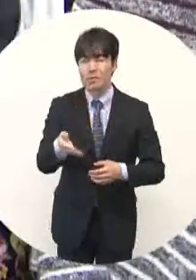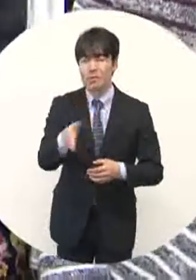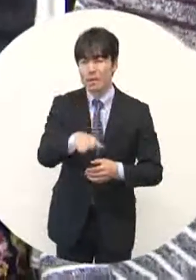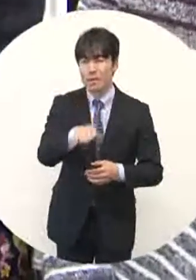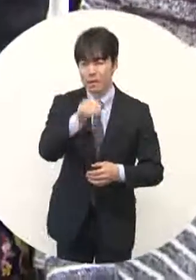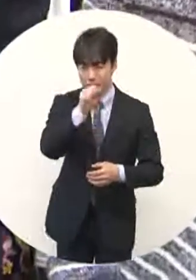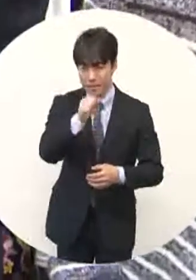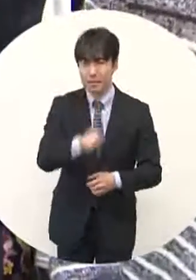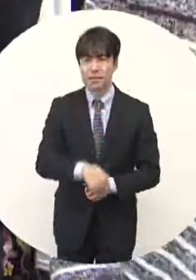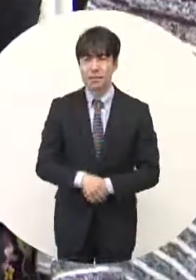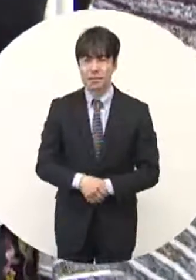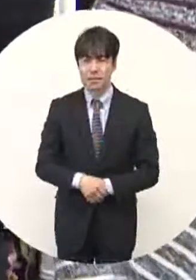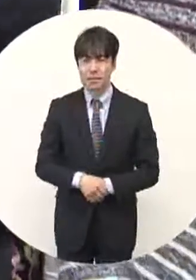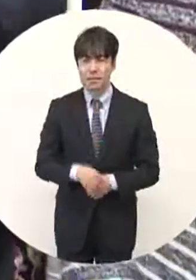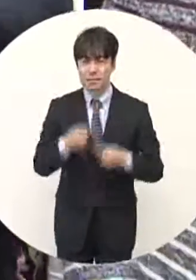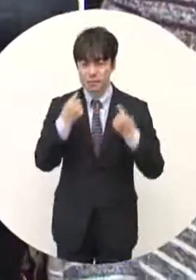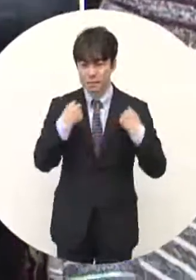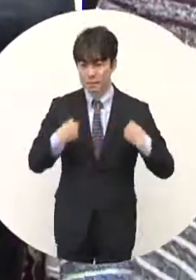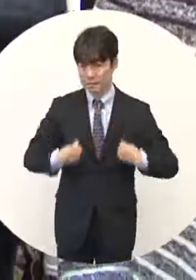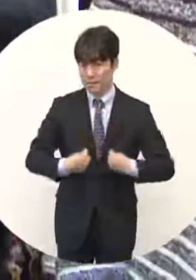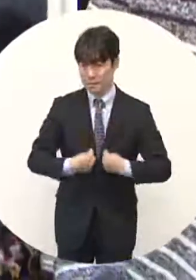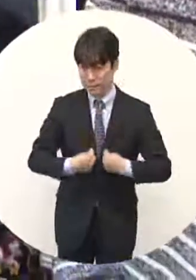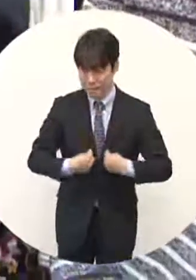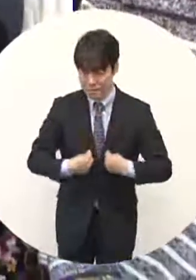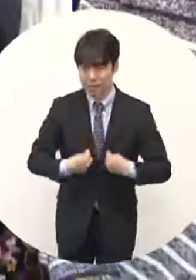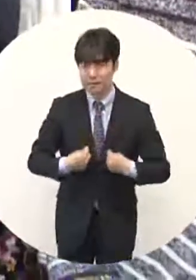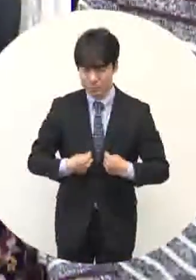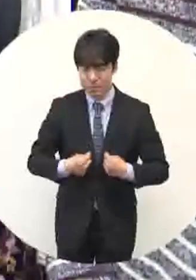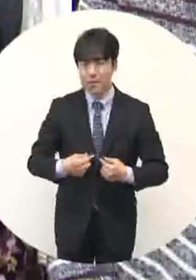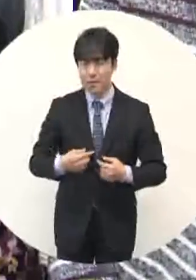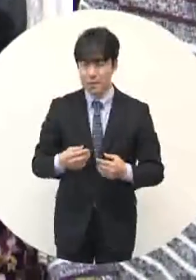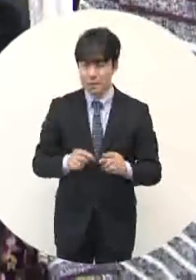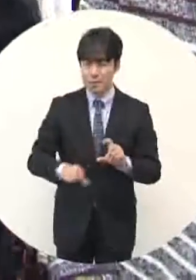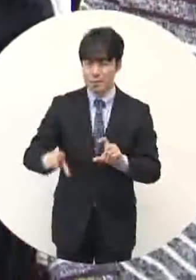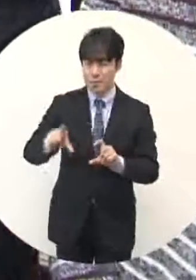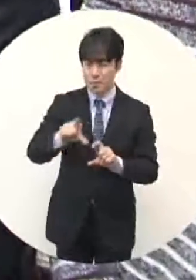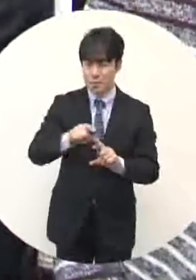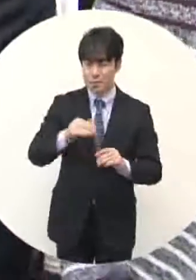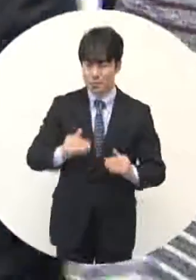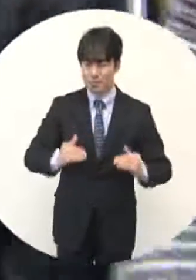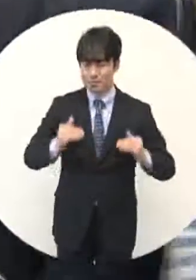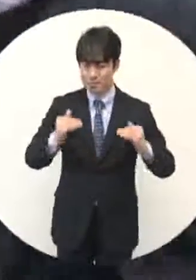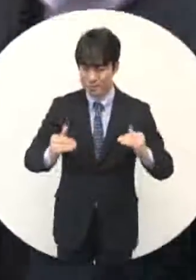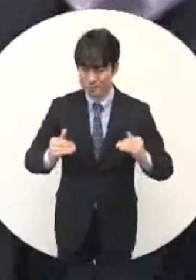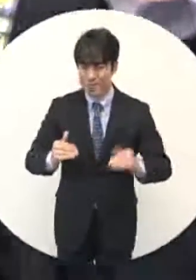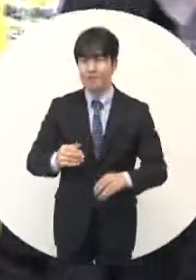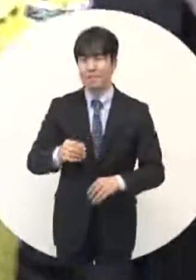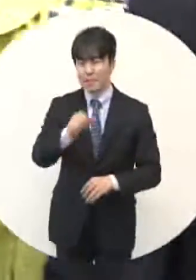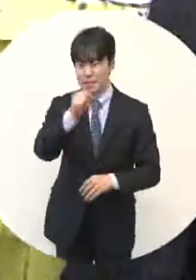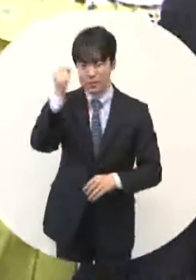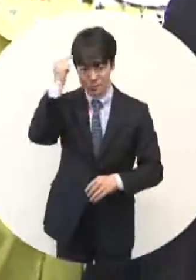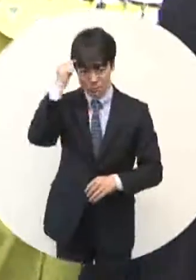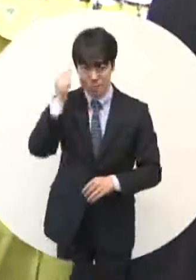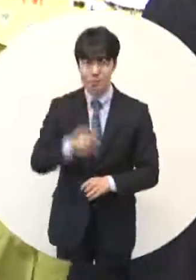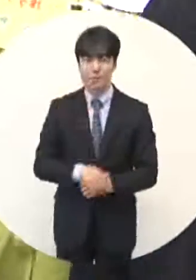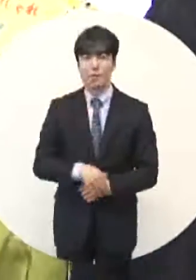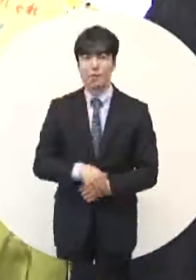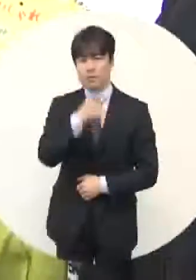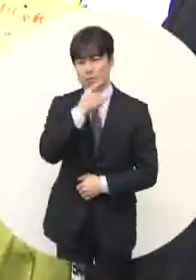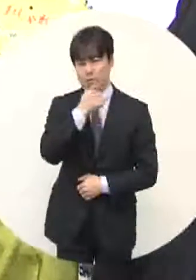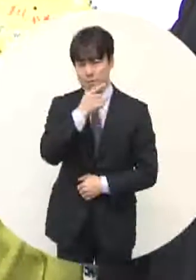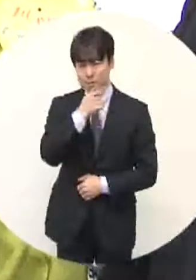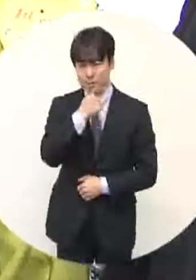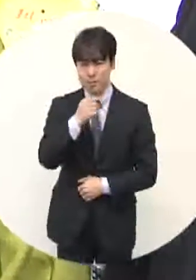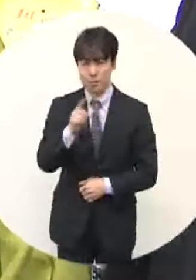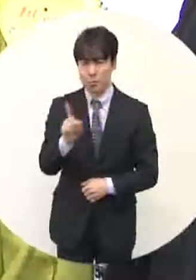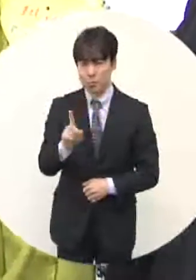、このネックレスをつけるとよりよいいかなと思います。 はい、ちょっとつけてみます。 なるほど、 そうです